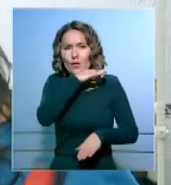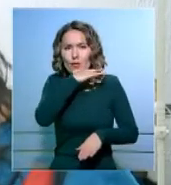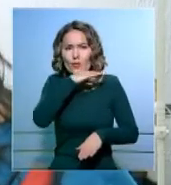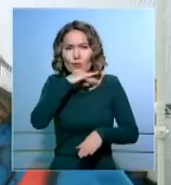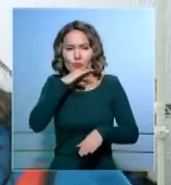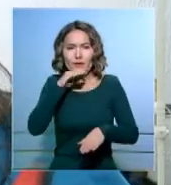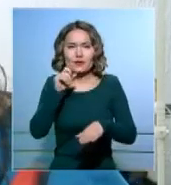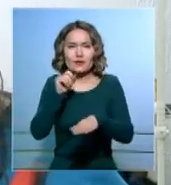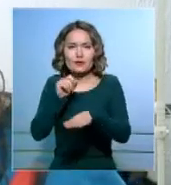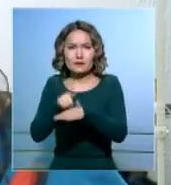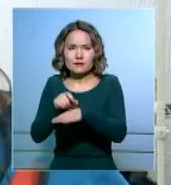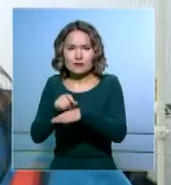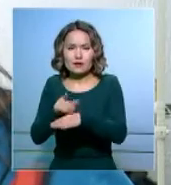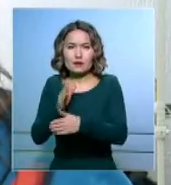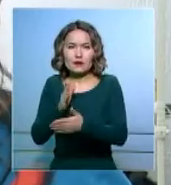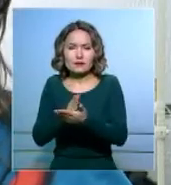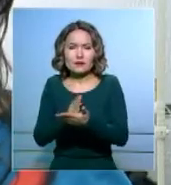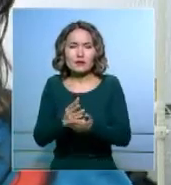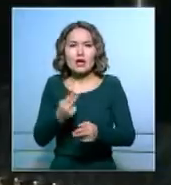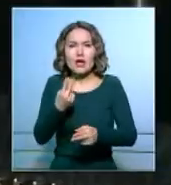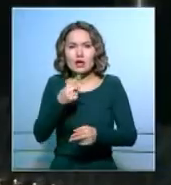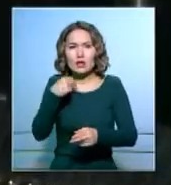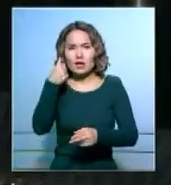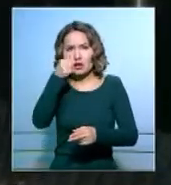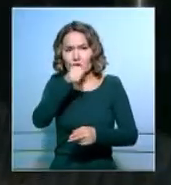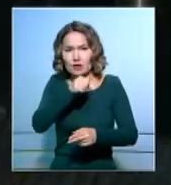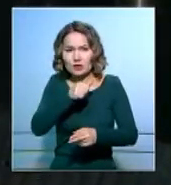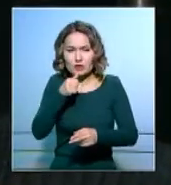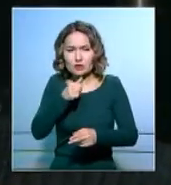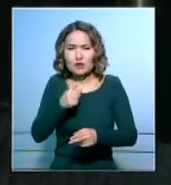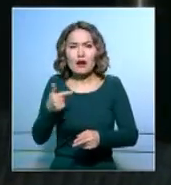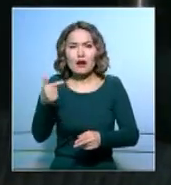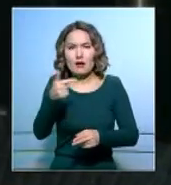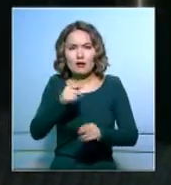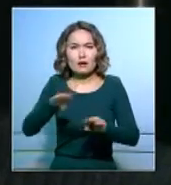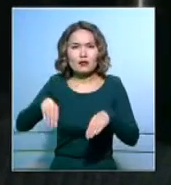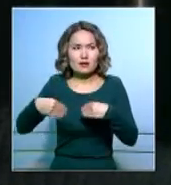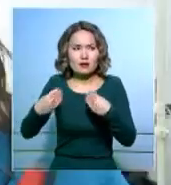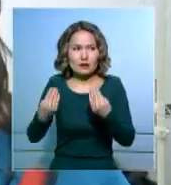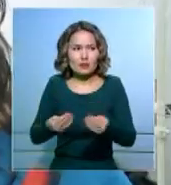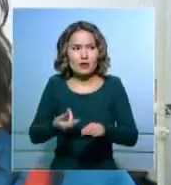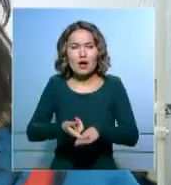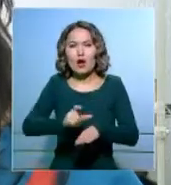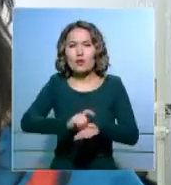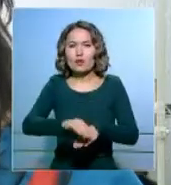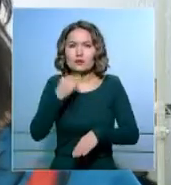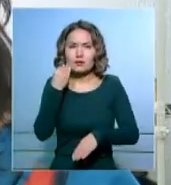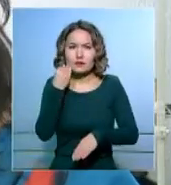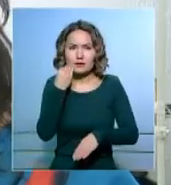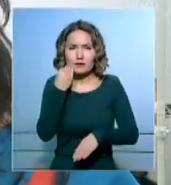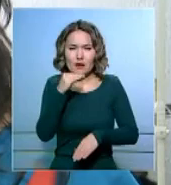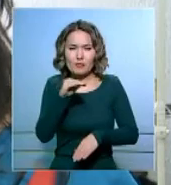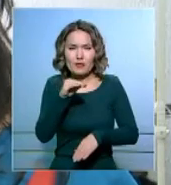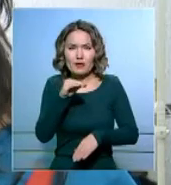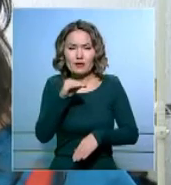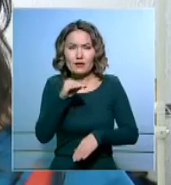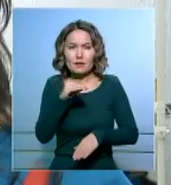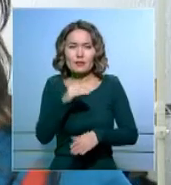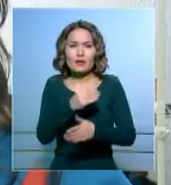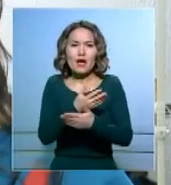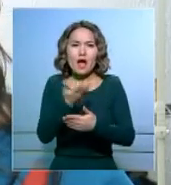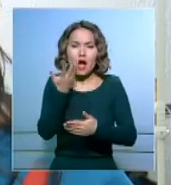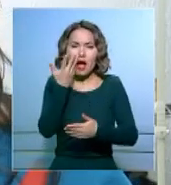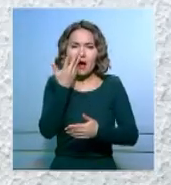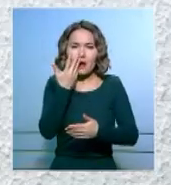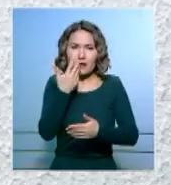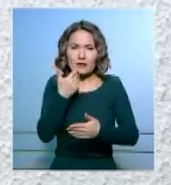2 жылға гарантия берілем. Өйткені өзім 2 жылдан аса біз тоқып келеміз. Сапалы, сосын әртүрлі түсті